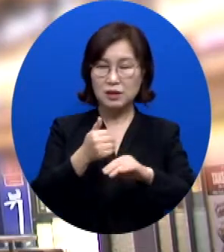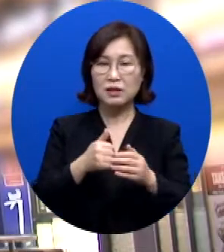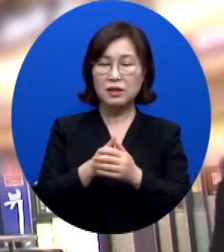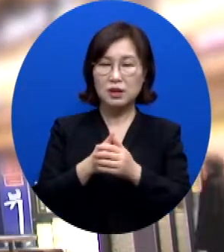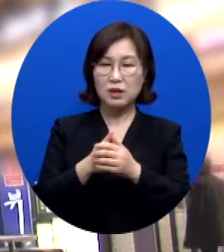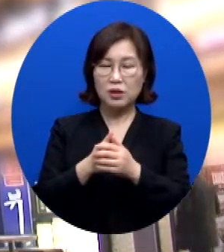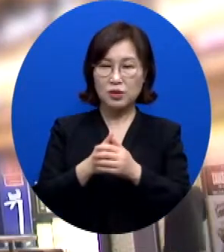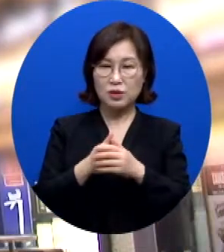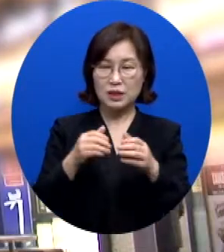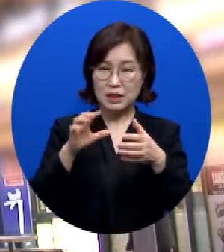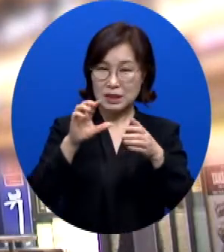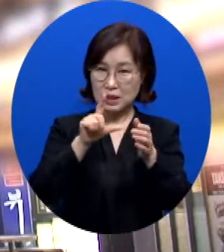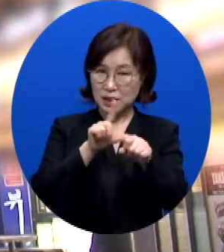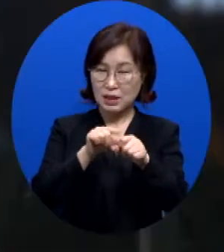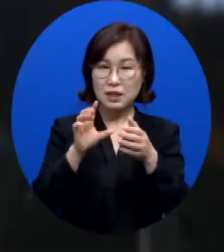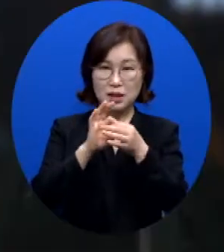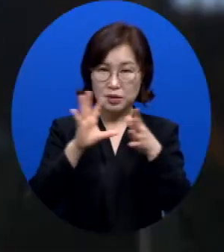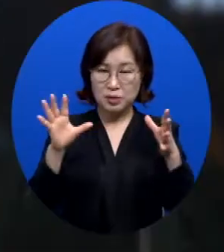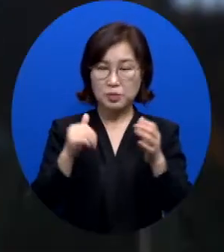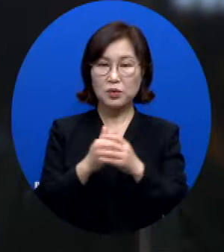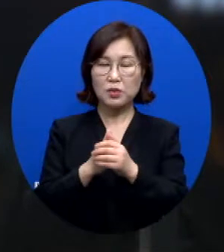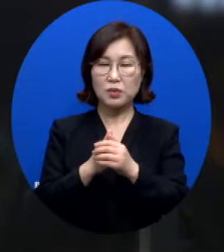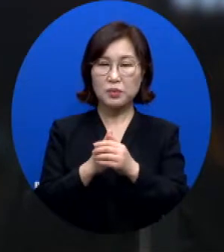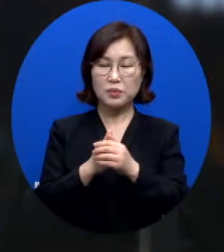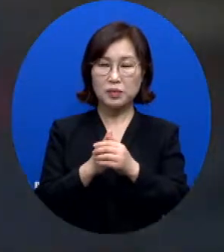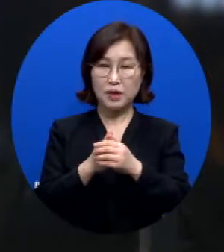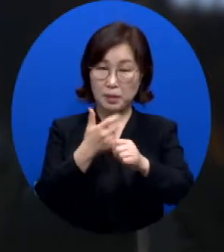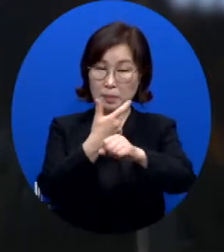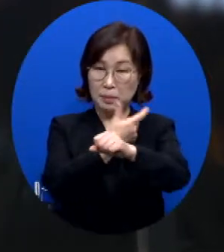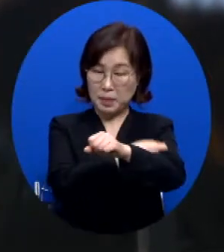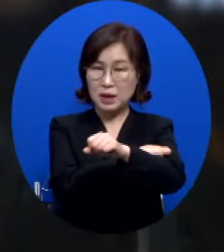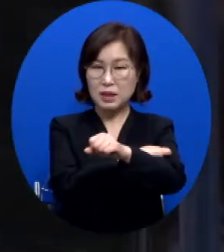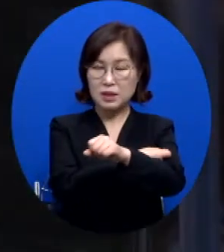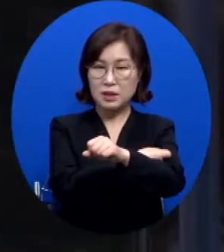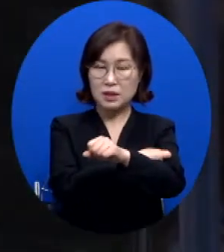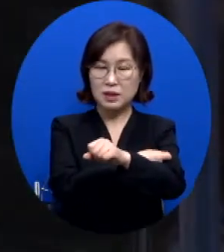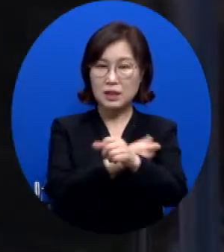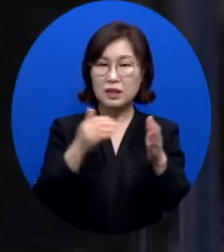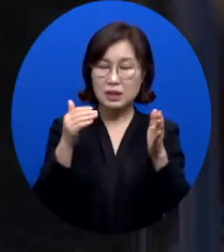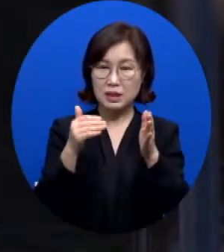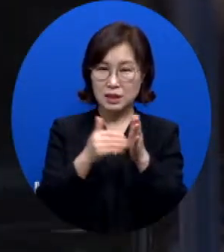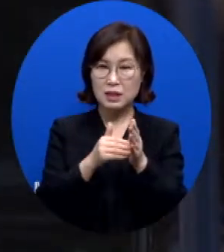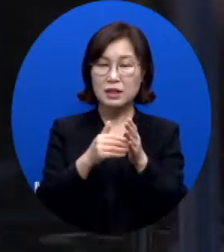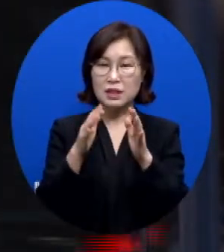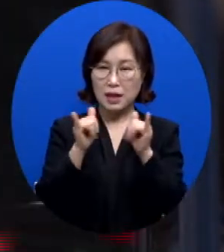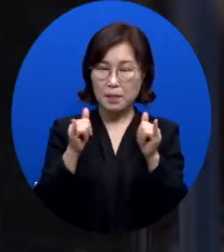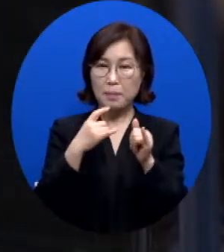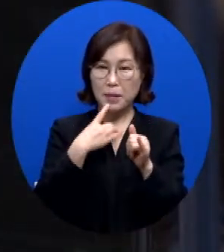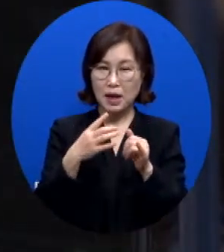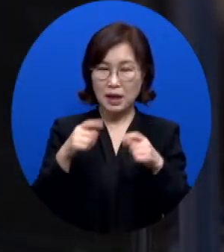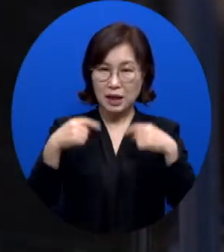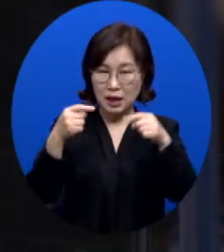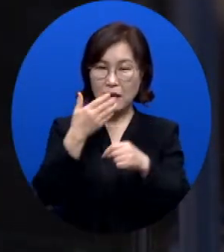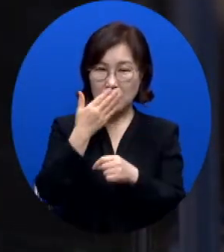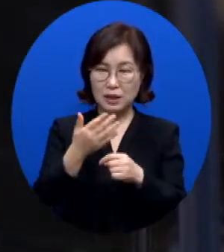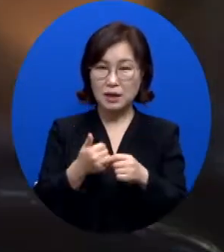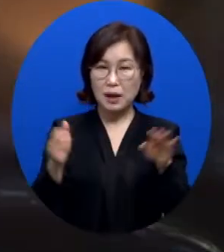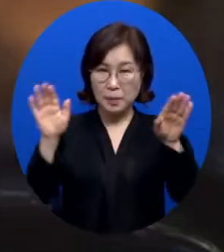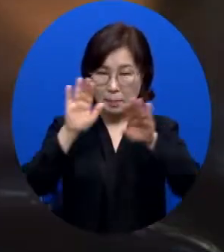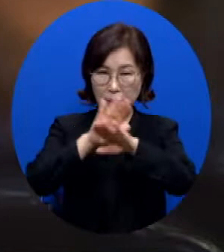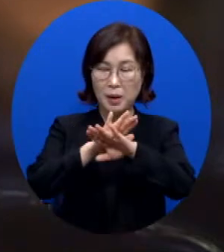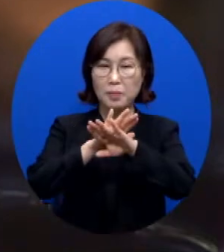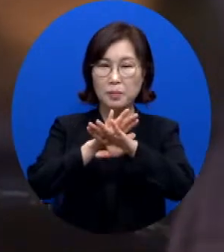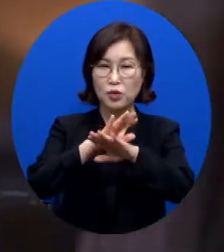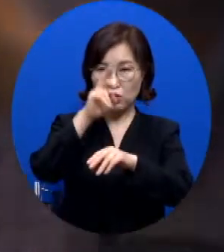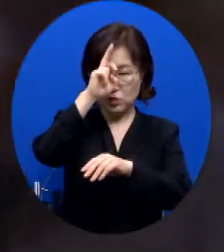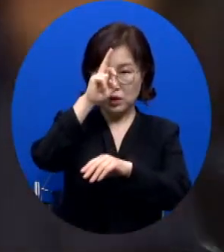음성 확인자만 출입할 수 있는 백신 패스가 적용됩니다. 네. 유흥시설만 유일하게 1단계에서 밤 12시 영업